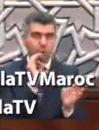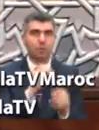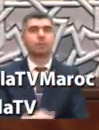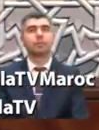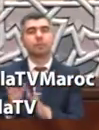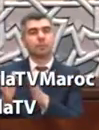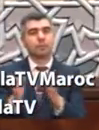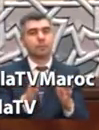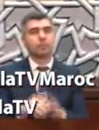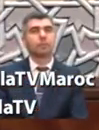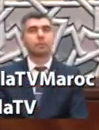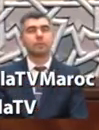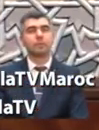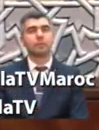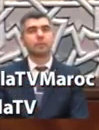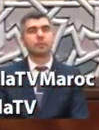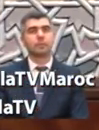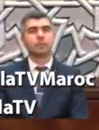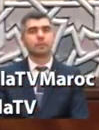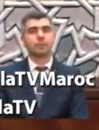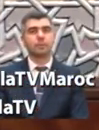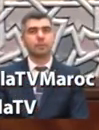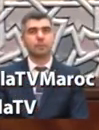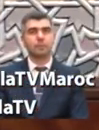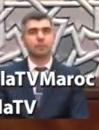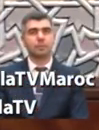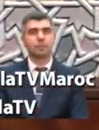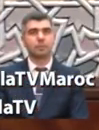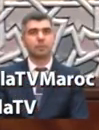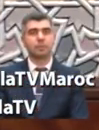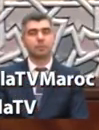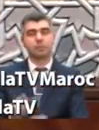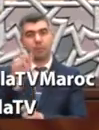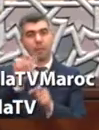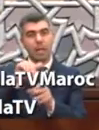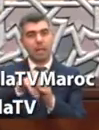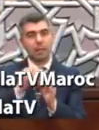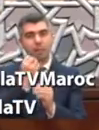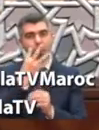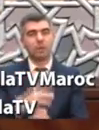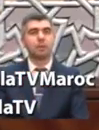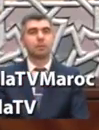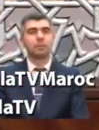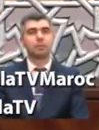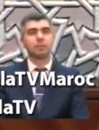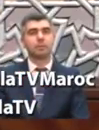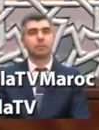شكرا شكرا سيد النائب. شكرا. تعقيب الفريق الاشتراكي.